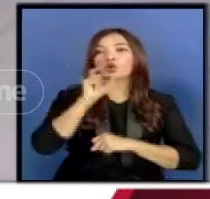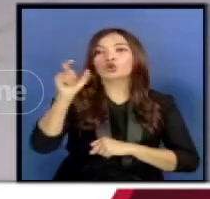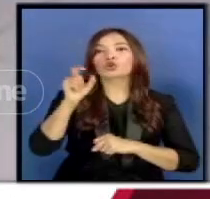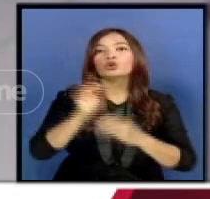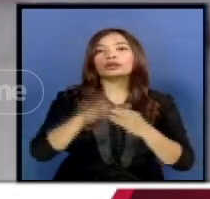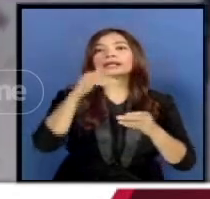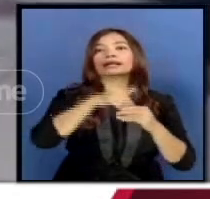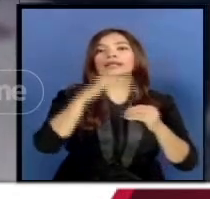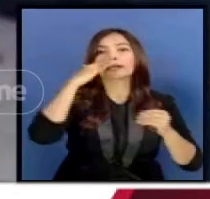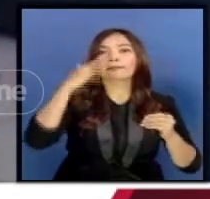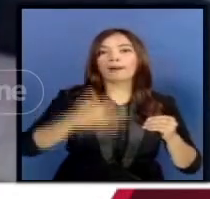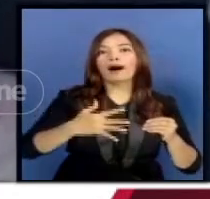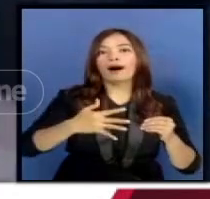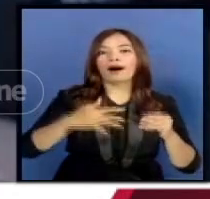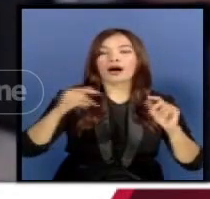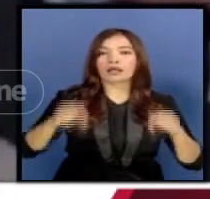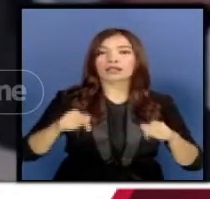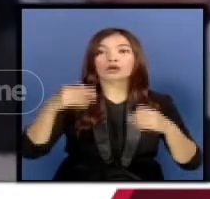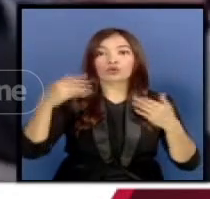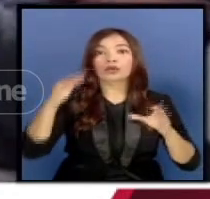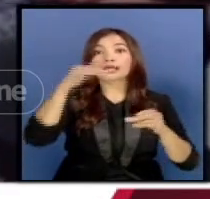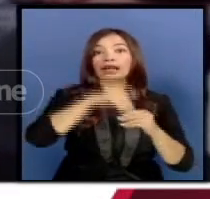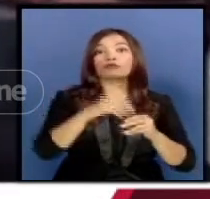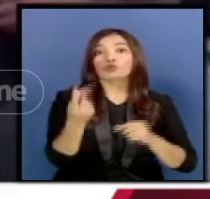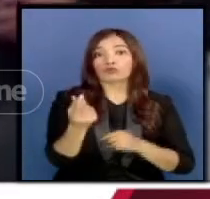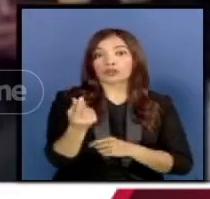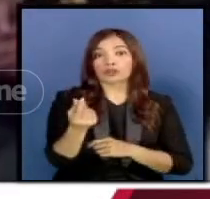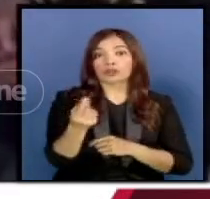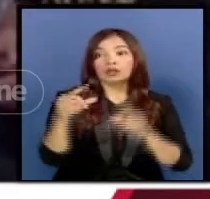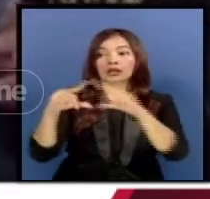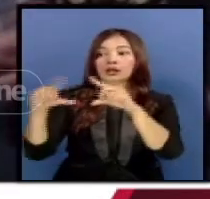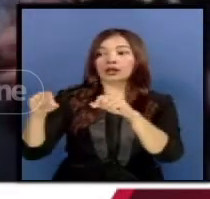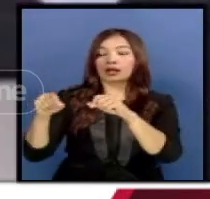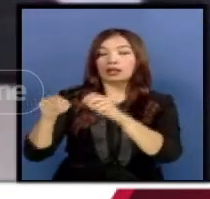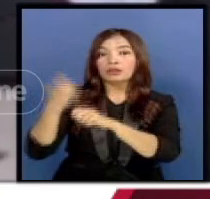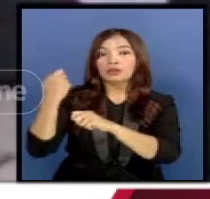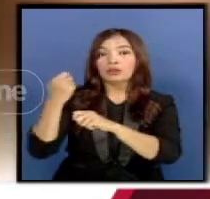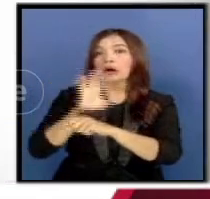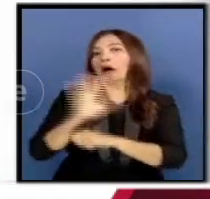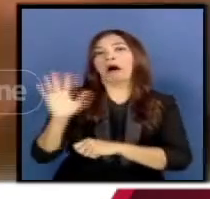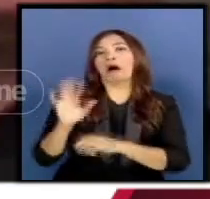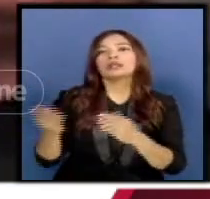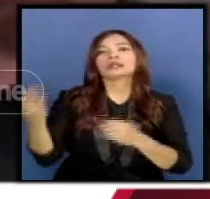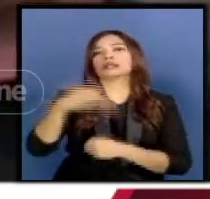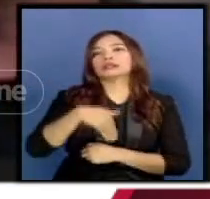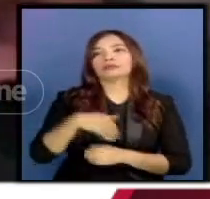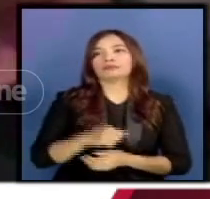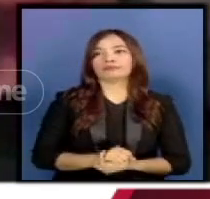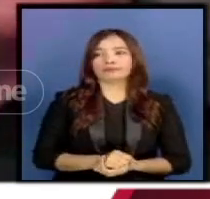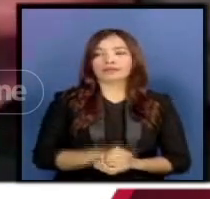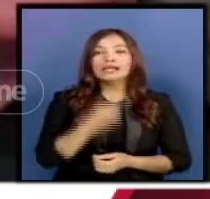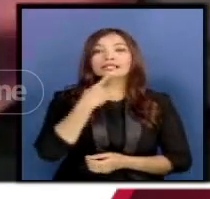transfer, dan setelah transfer tiket-tiket tersebut tidak dikirim. Ya